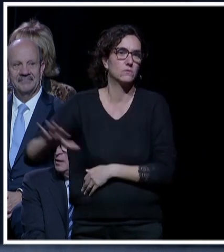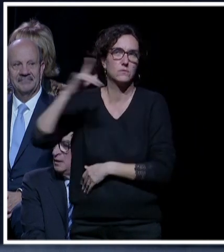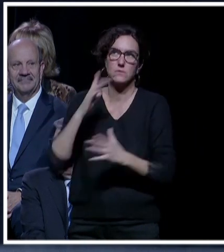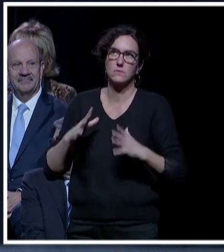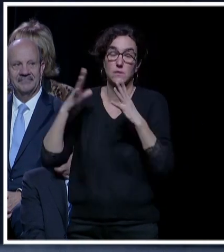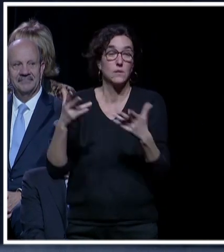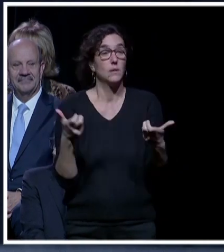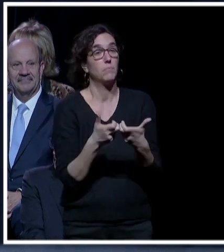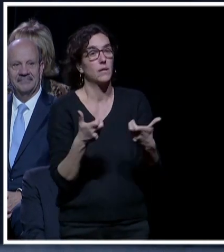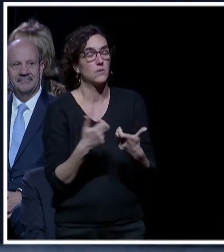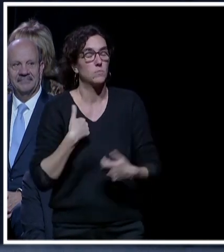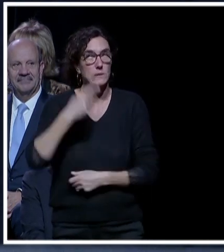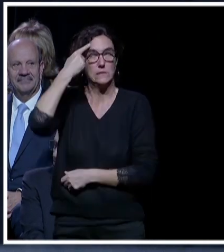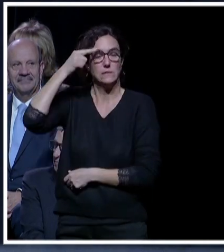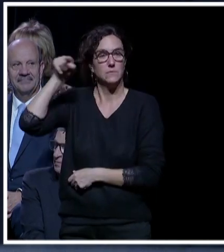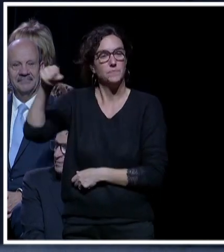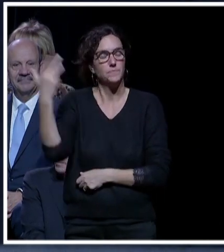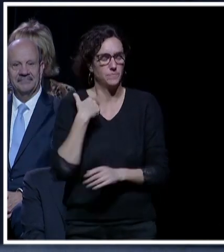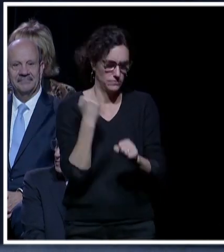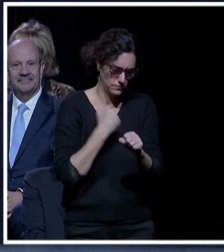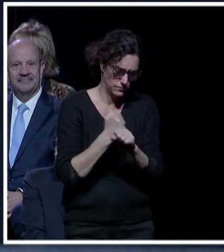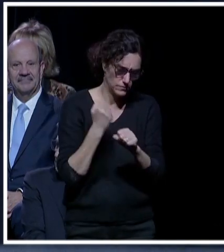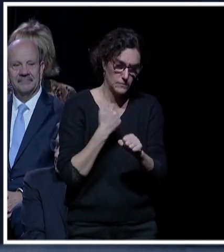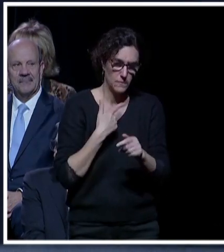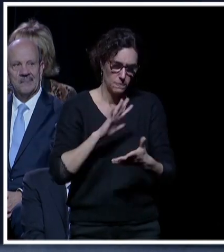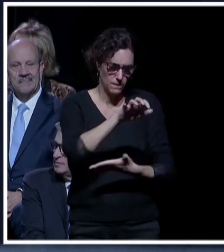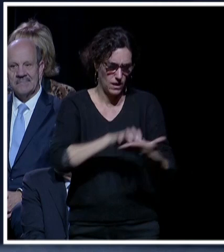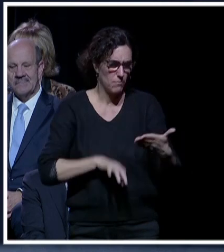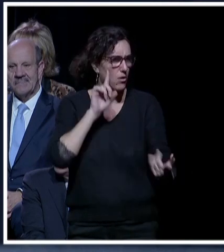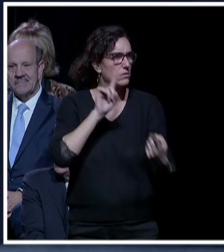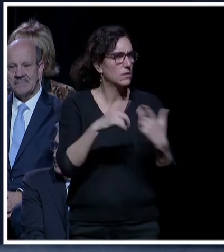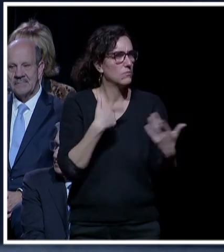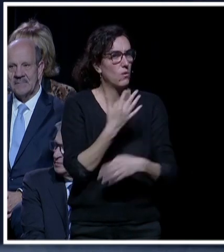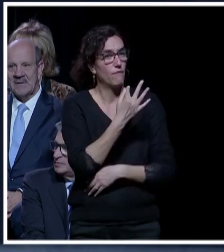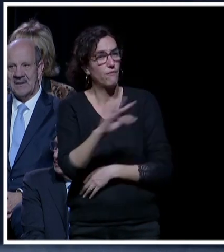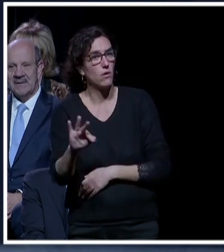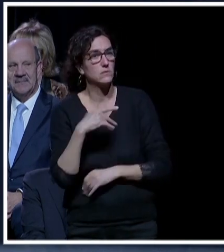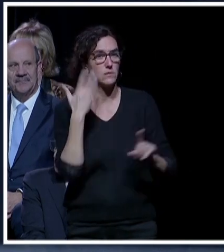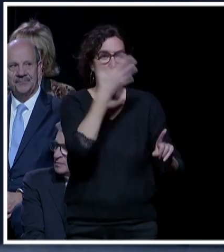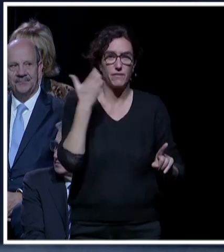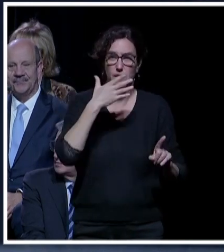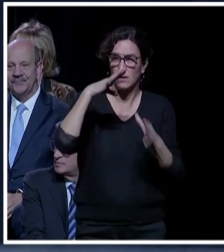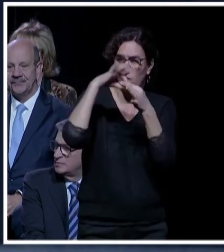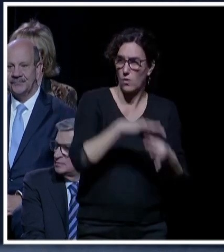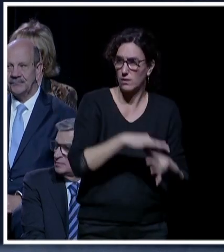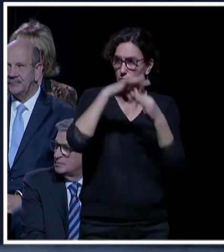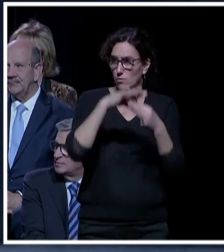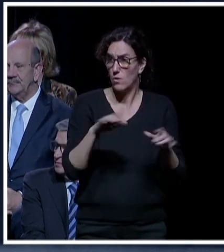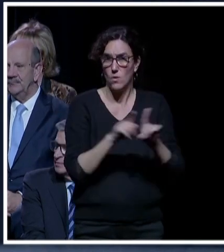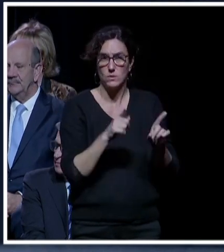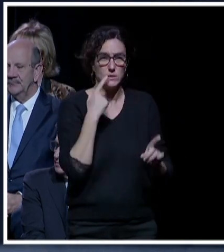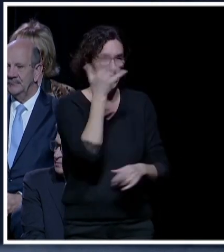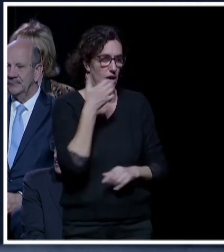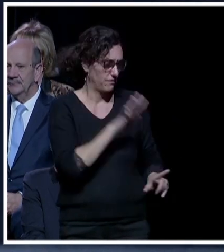travaillé durant un an pour rendre un rapport sur les relations entre la France et l'Afrique et voir comment mettre fin à notre perte d'influence sur ce